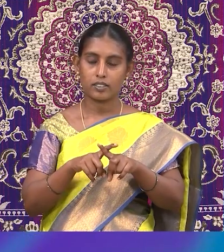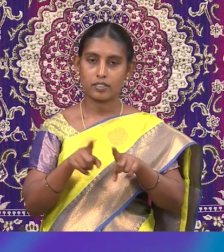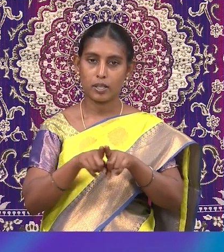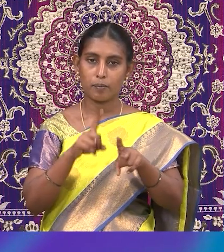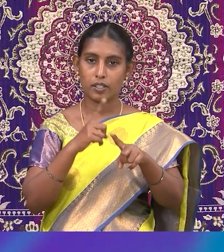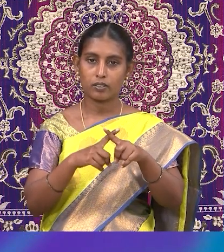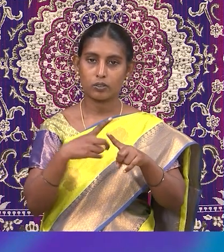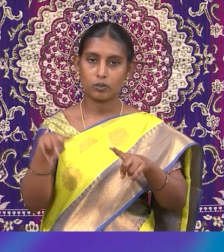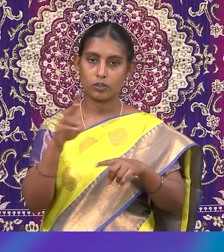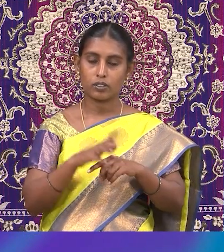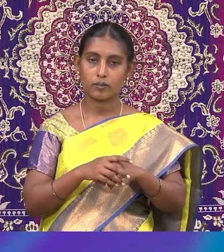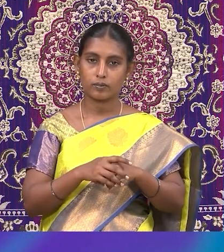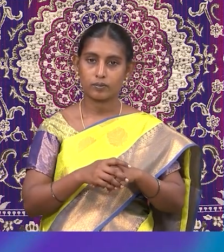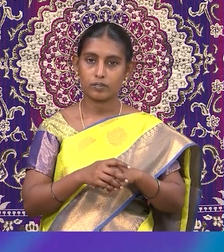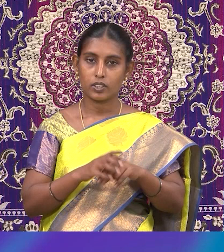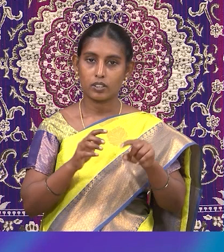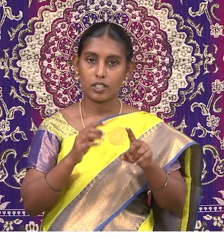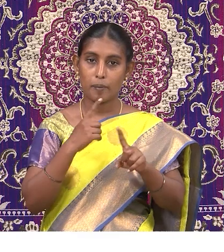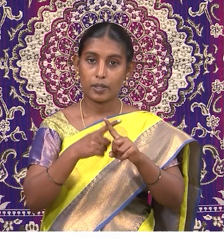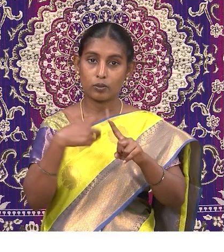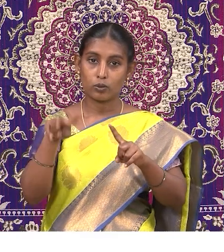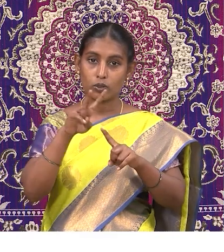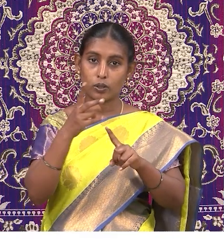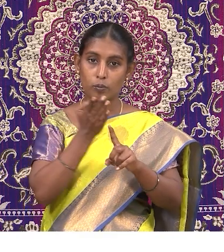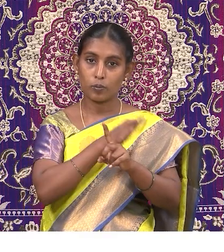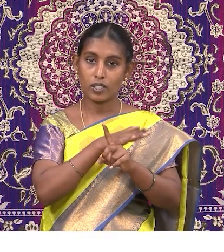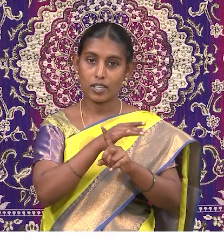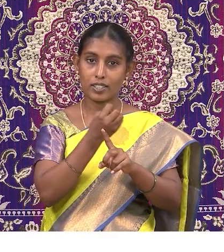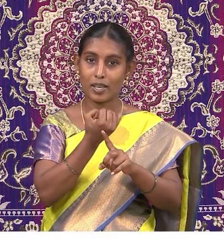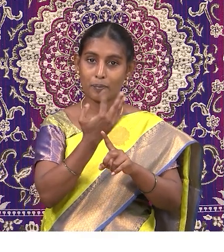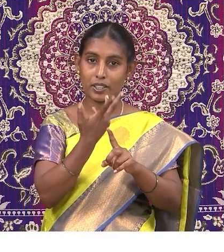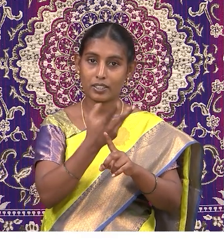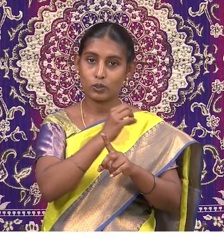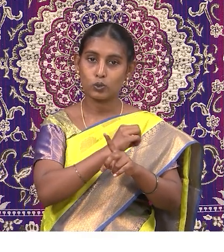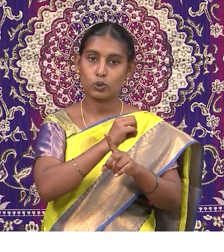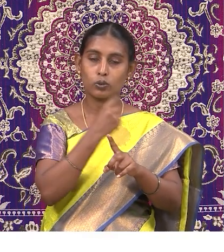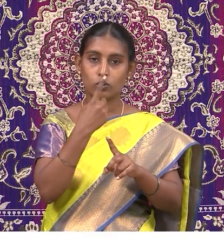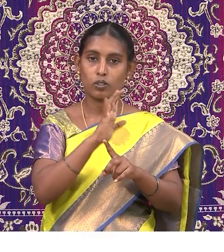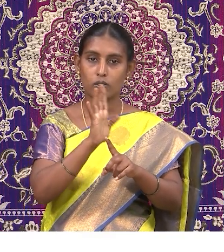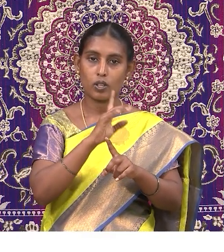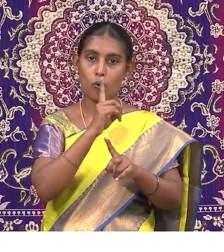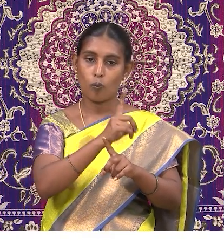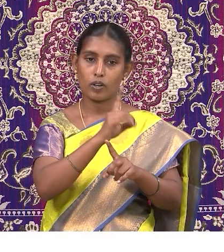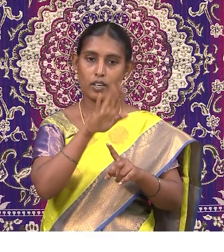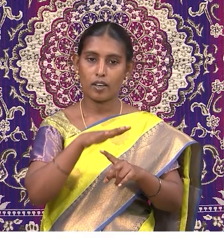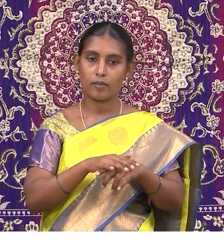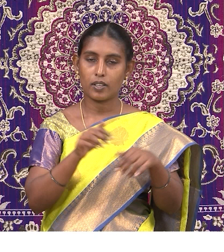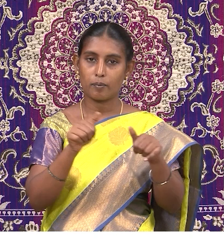முன்னால் இல்லாத அந்த எண்ணை எந் ஒன்றுன்னு நம்ம எடுத்துக்கலாம், அதுதான் ஏவோட மதிப்பு,